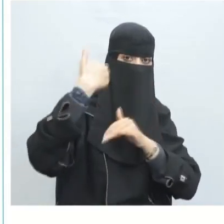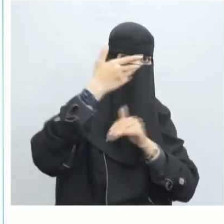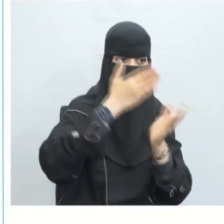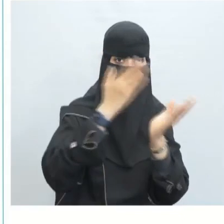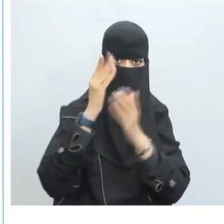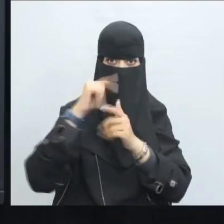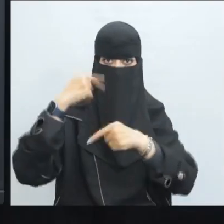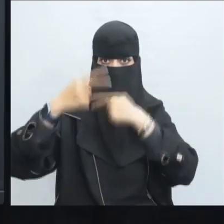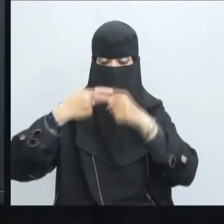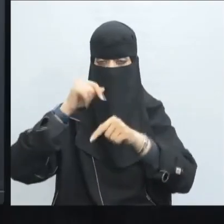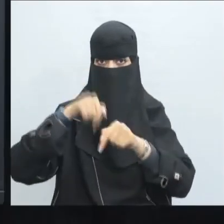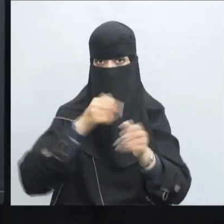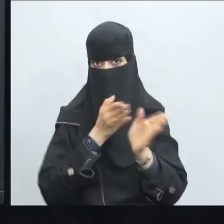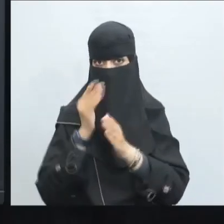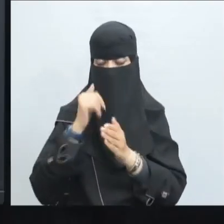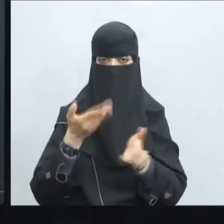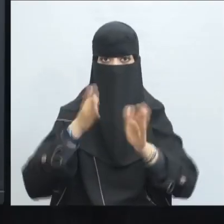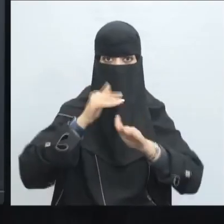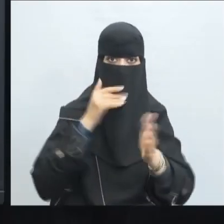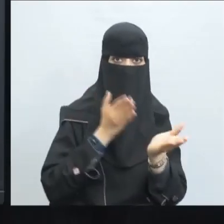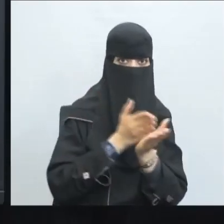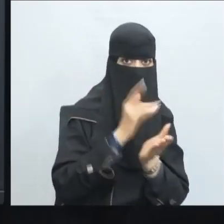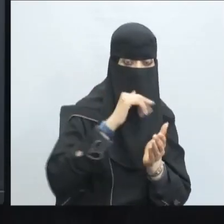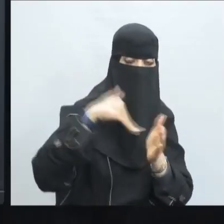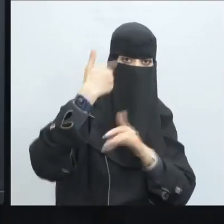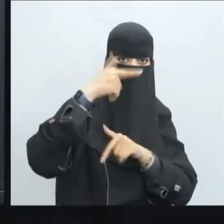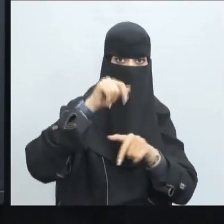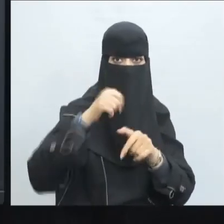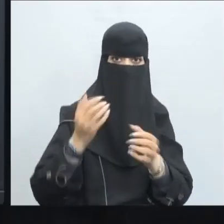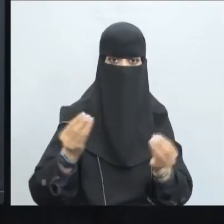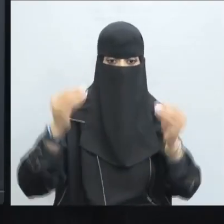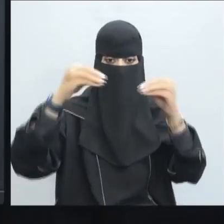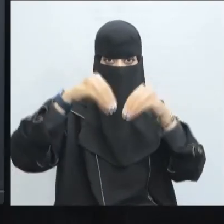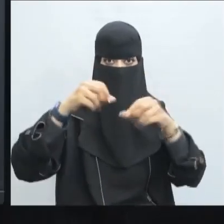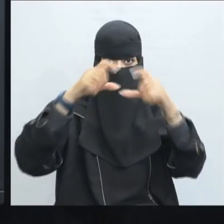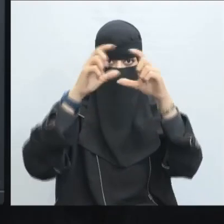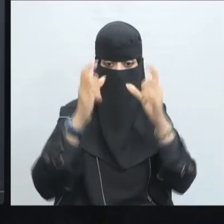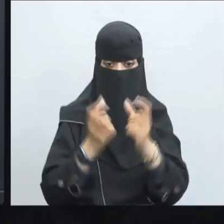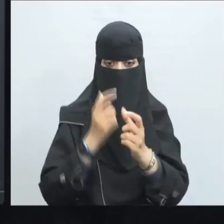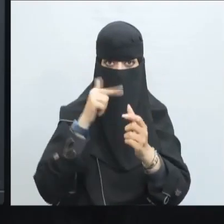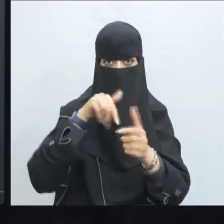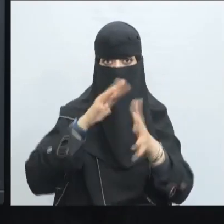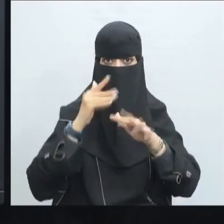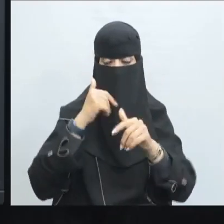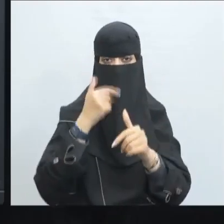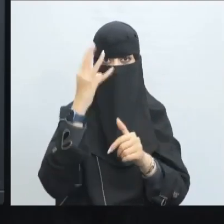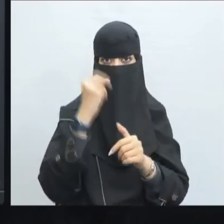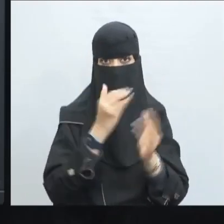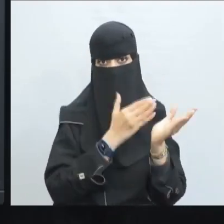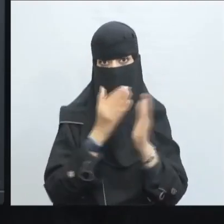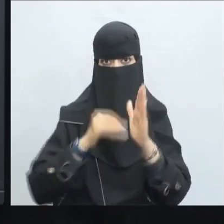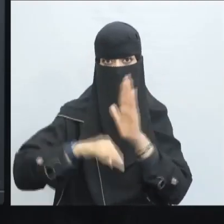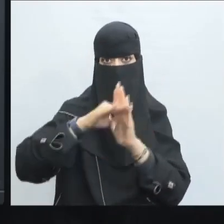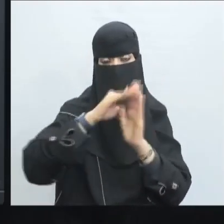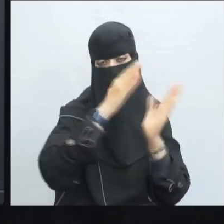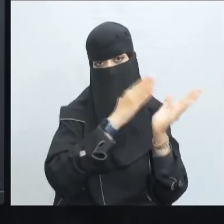عاده ما يتم اللجو لاكثر من طريقه ومن ثم قد تصب في قالب واحد وبالتالي نقدر مستويات